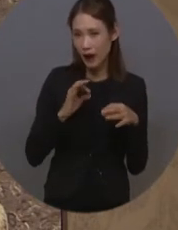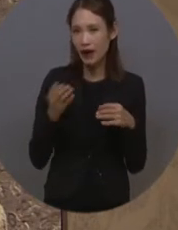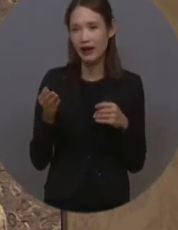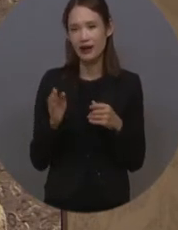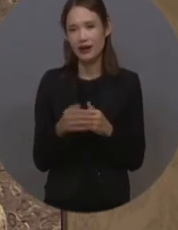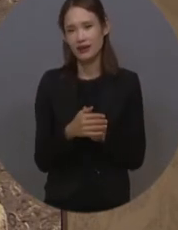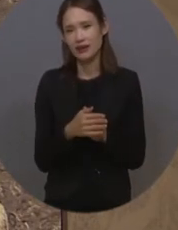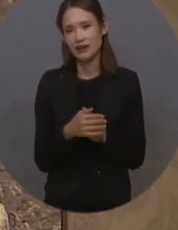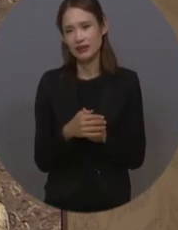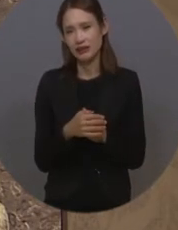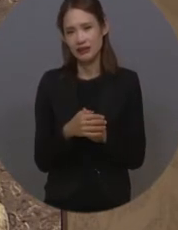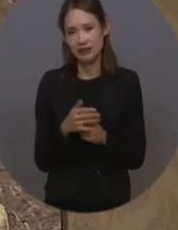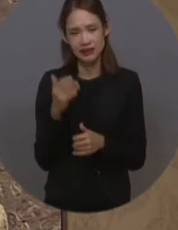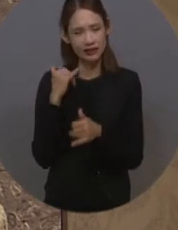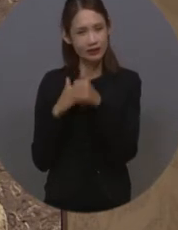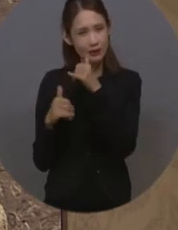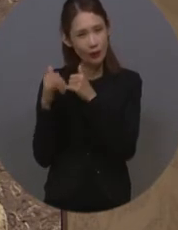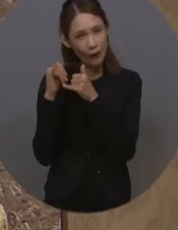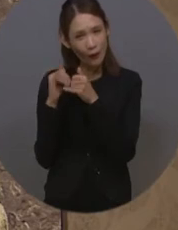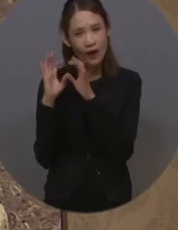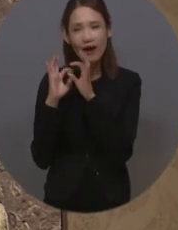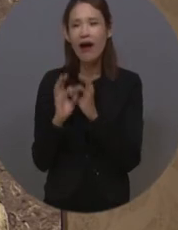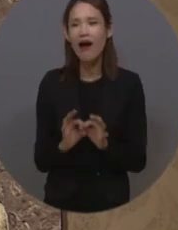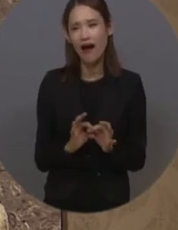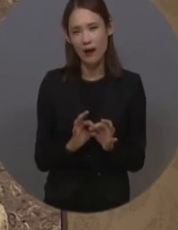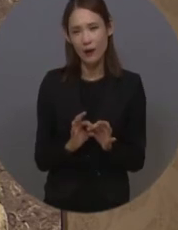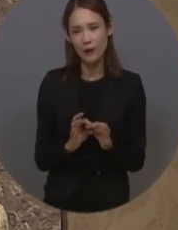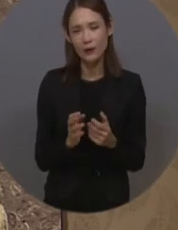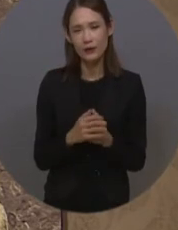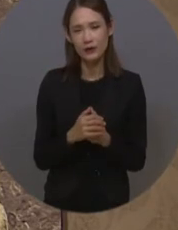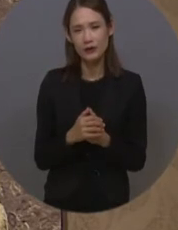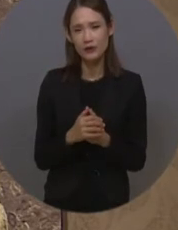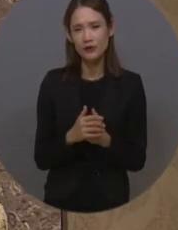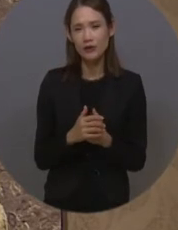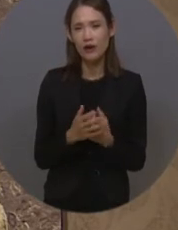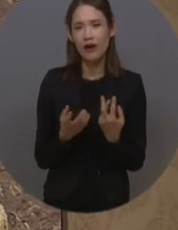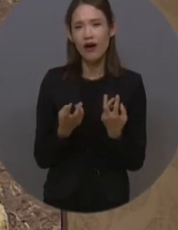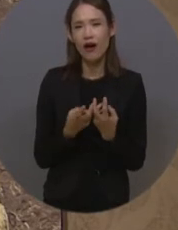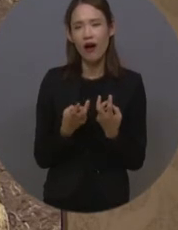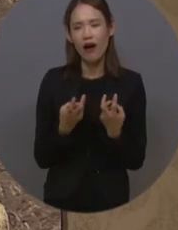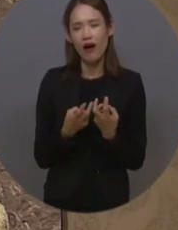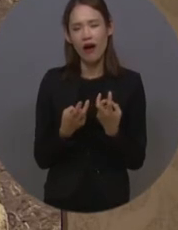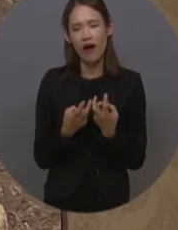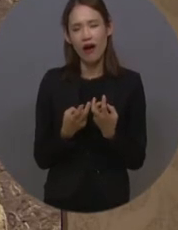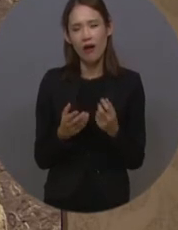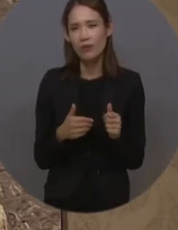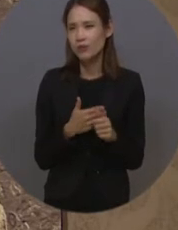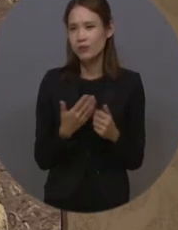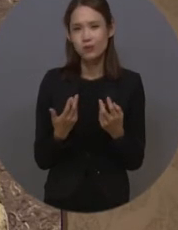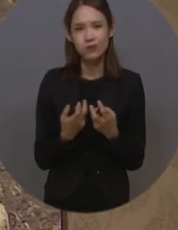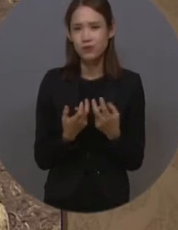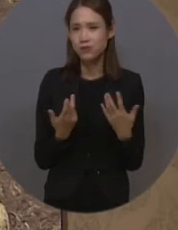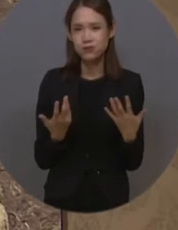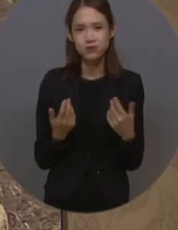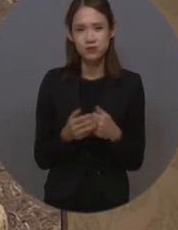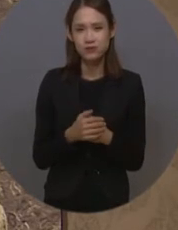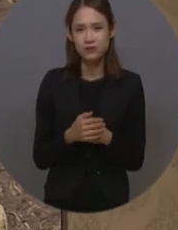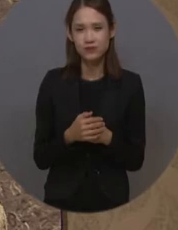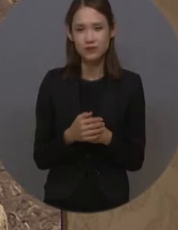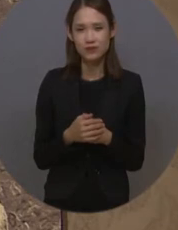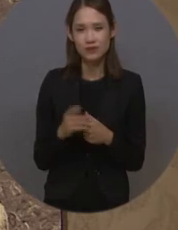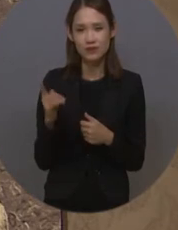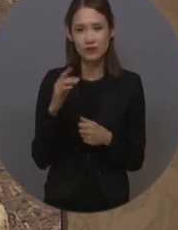낮에도 실수 없이 전화가 오는데요. 정말요? 네. 이거 어떻게 할 줄을 모르겠더라고요. 근데 이제 제가